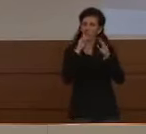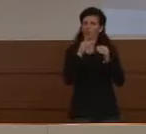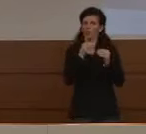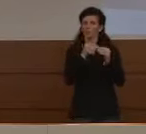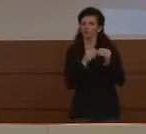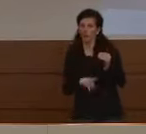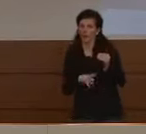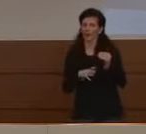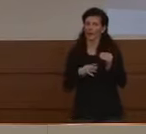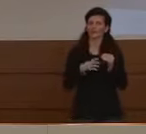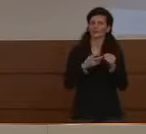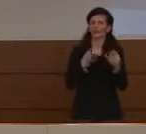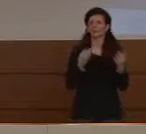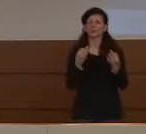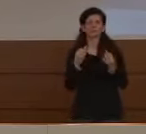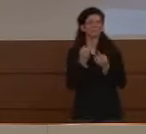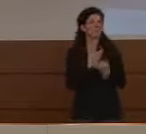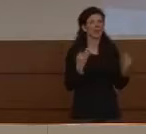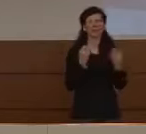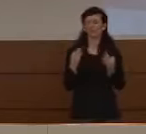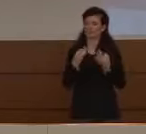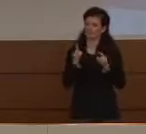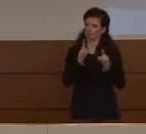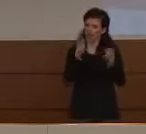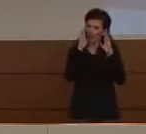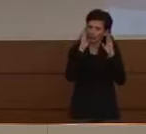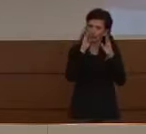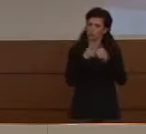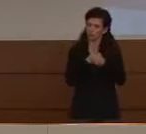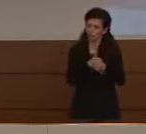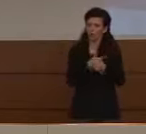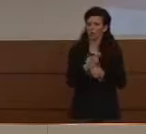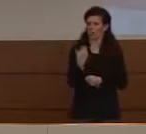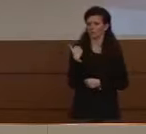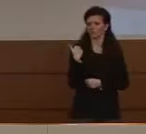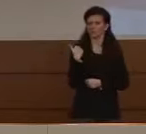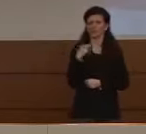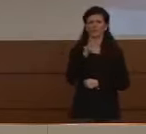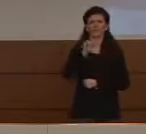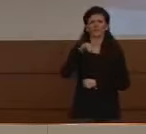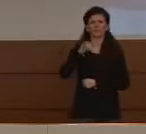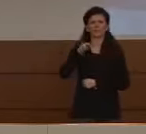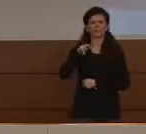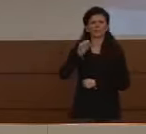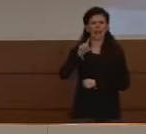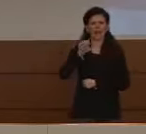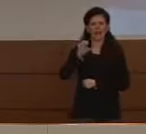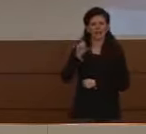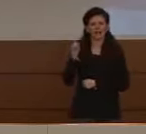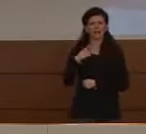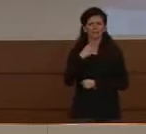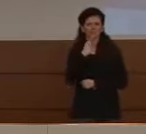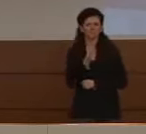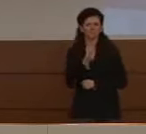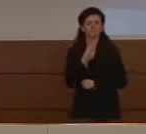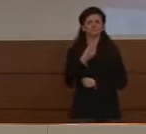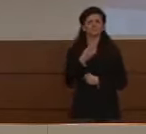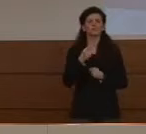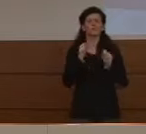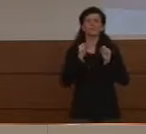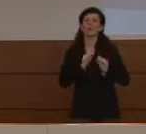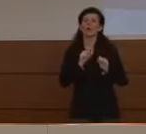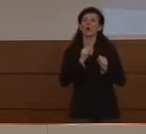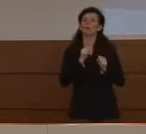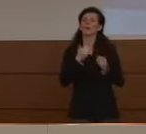ore abbiamo sentito oggi una circolare del viminale che autorizza due passi in torno a casa con